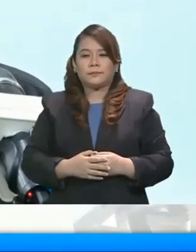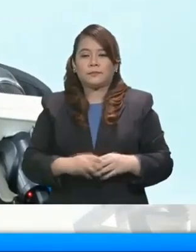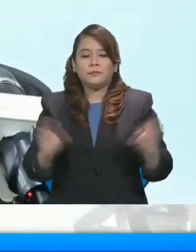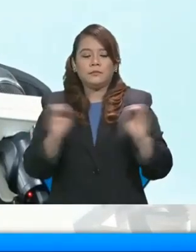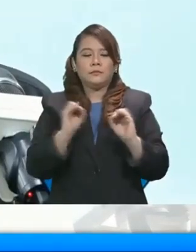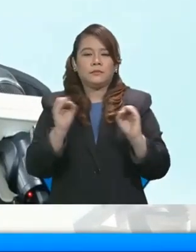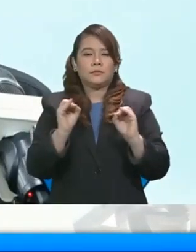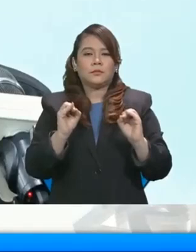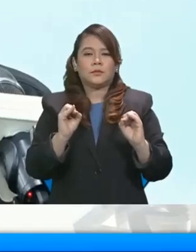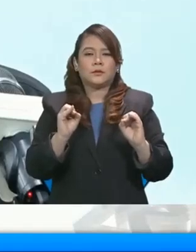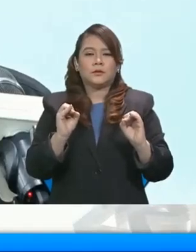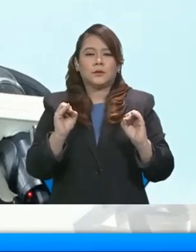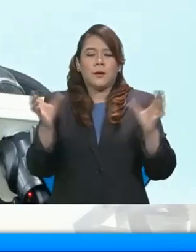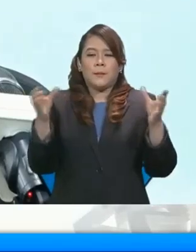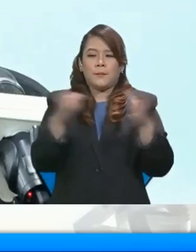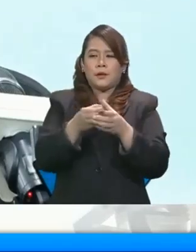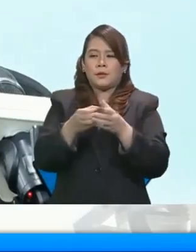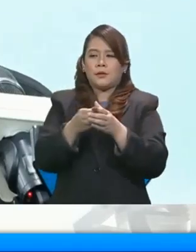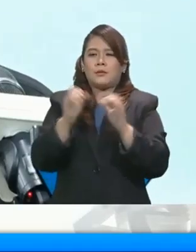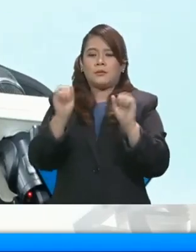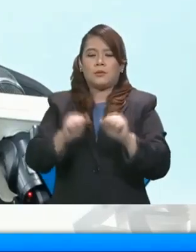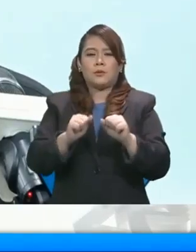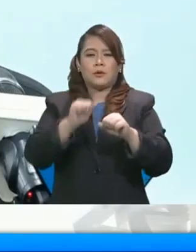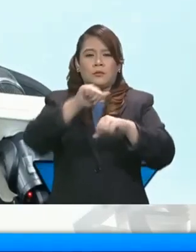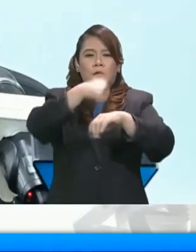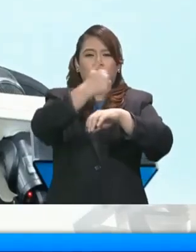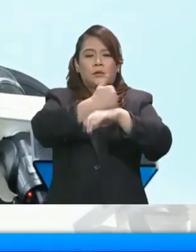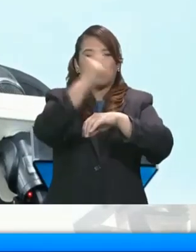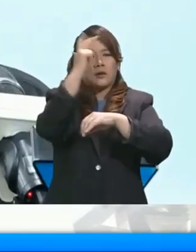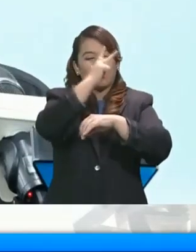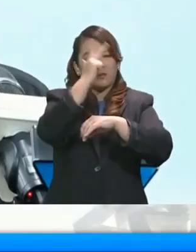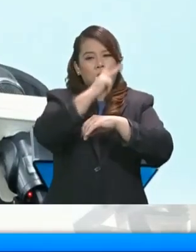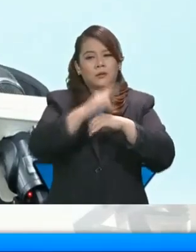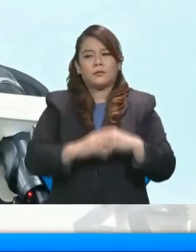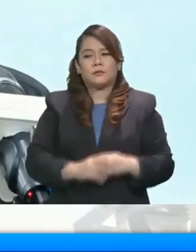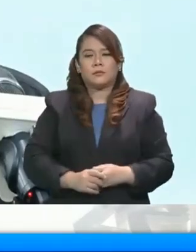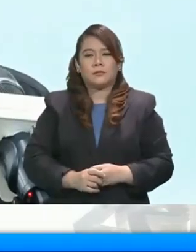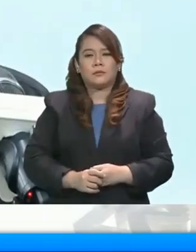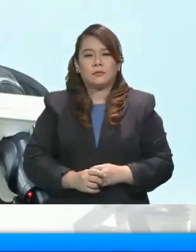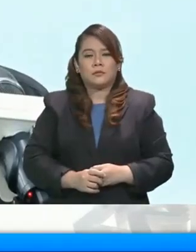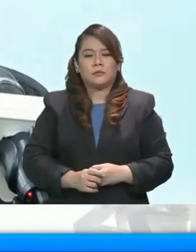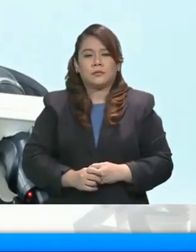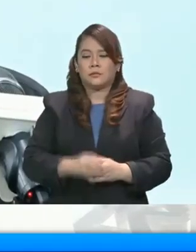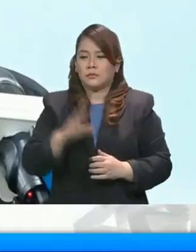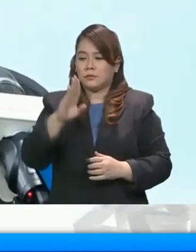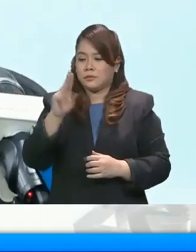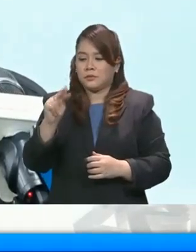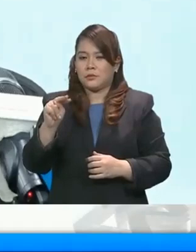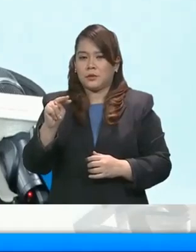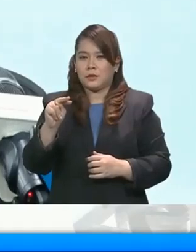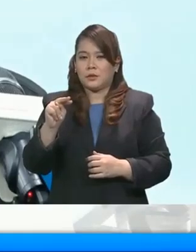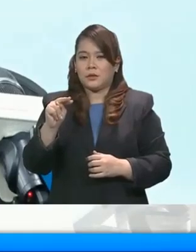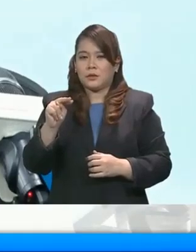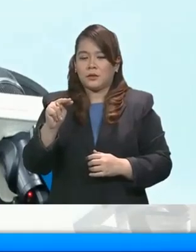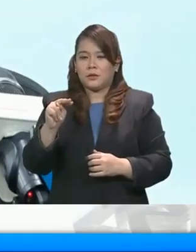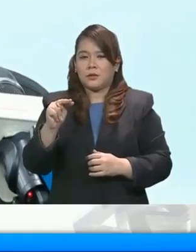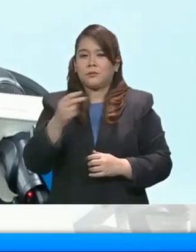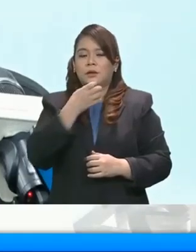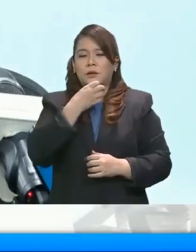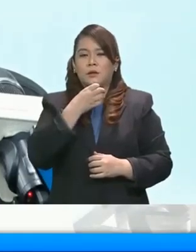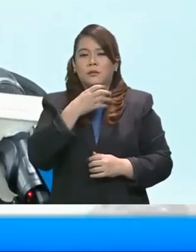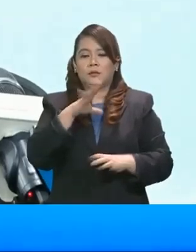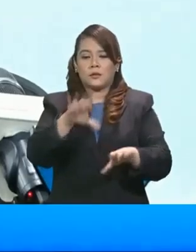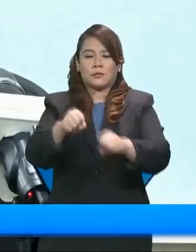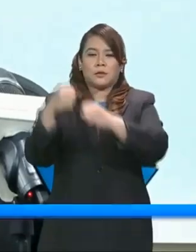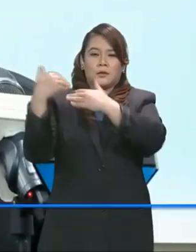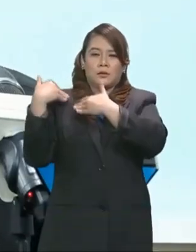tiada satu parti yang boleh membentuk kerajaan, Barisan Nasional Perak mengambil tanggungjawab